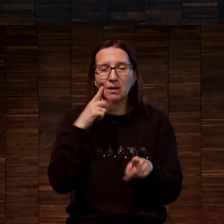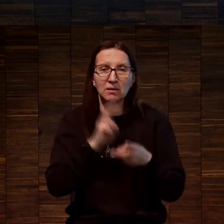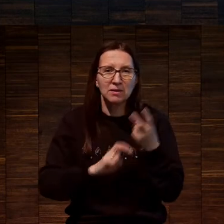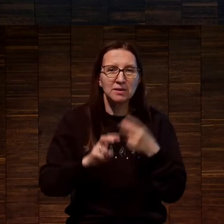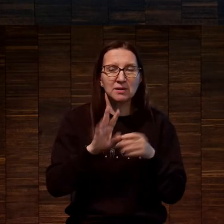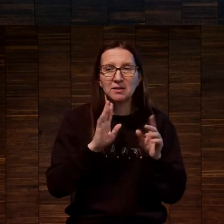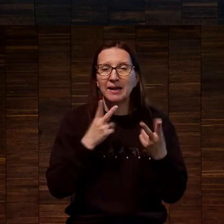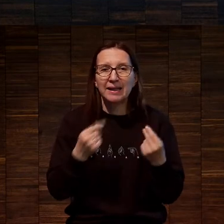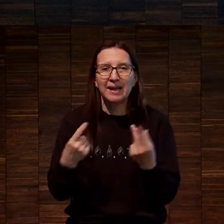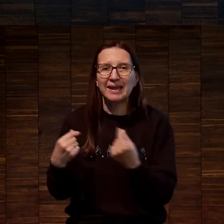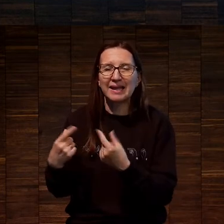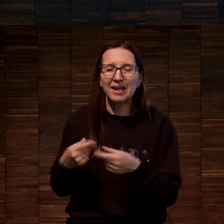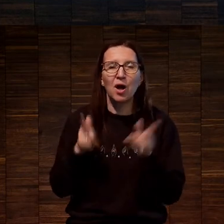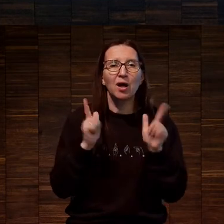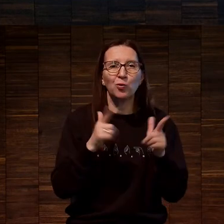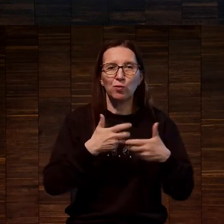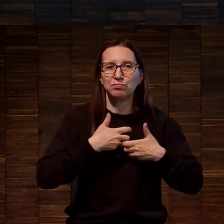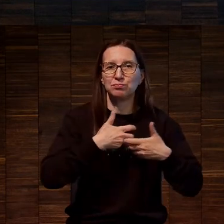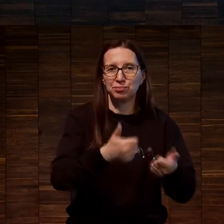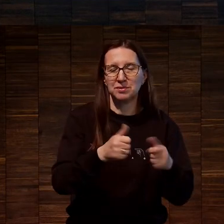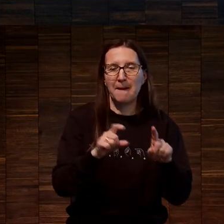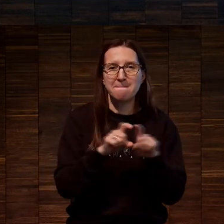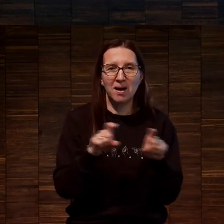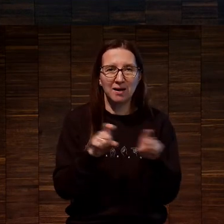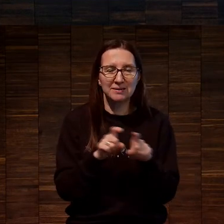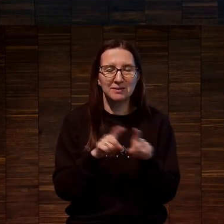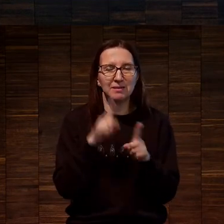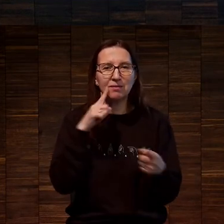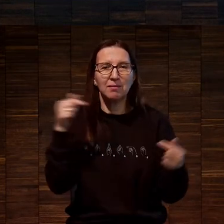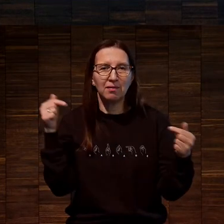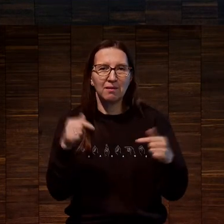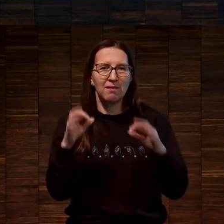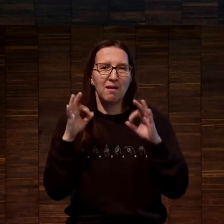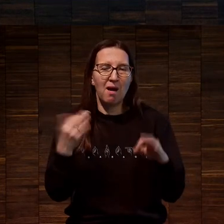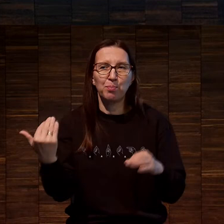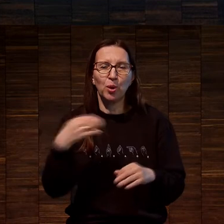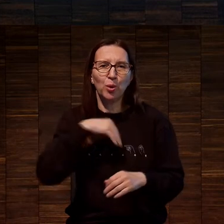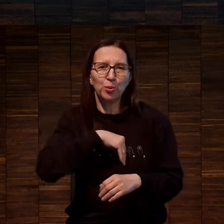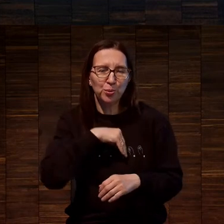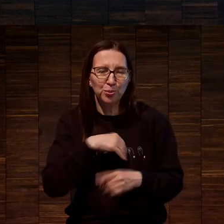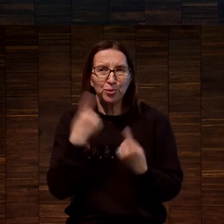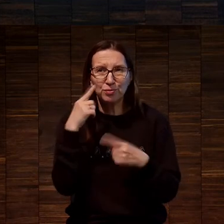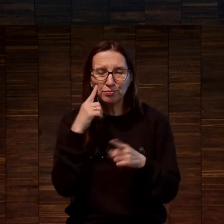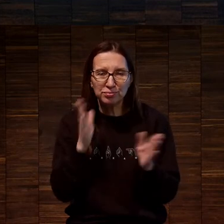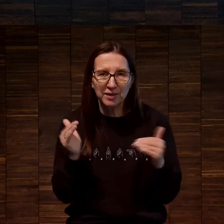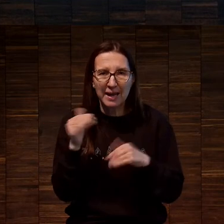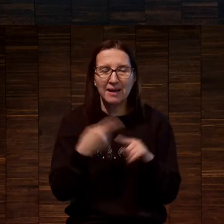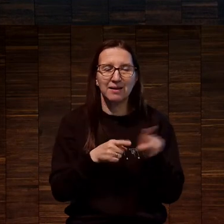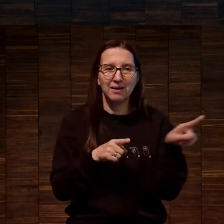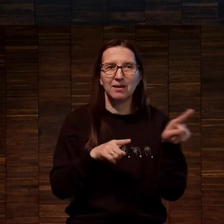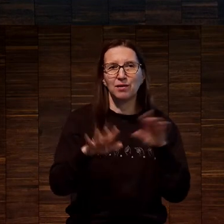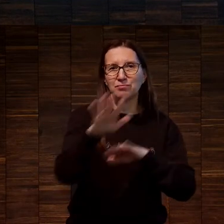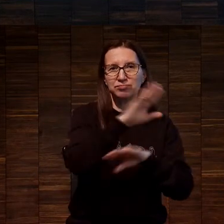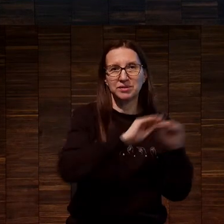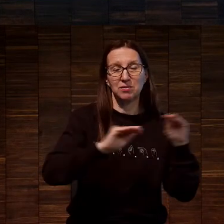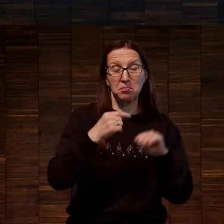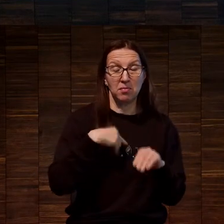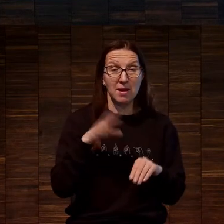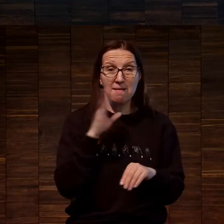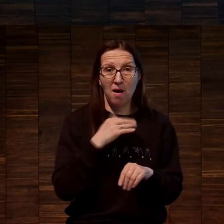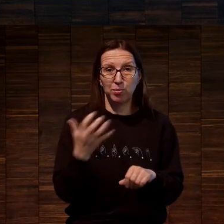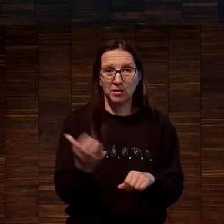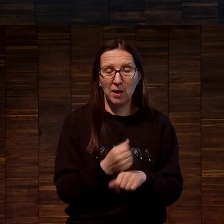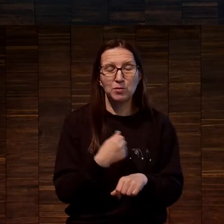найти ей площадку, которая идеально совпала по духу с ее работами. И нам это удалось.